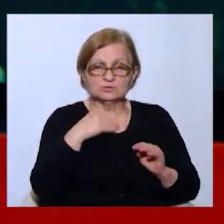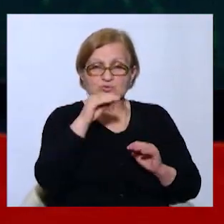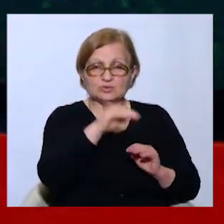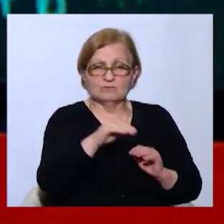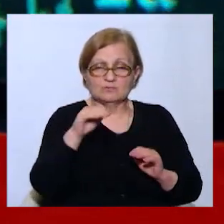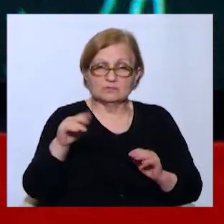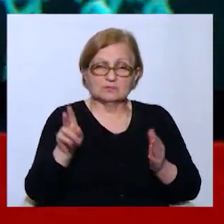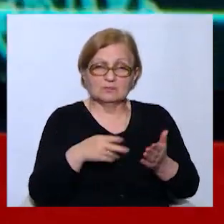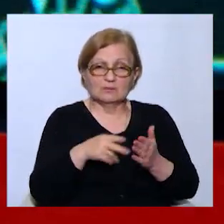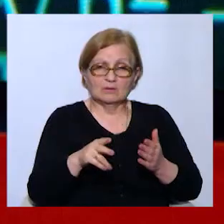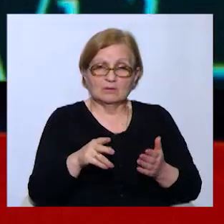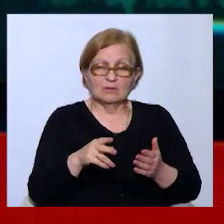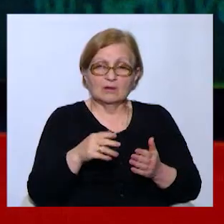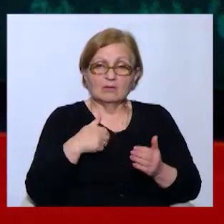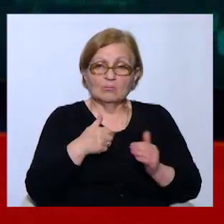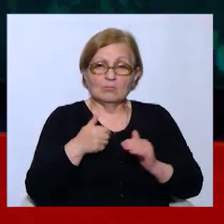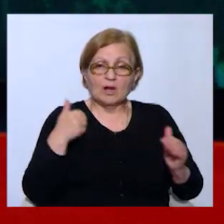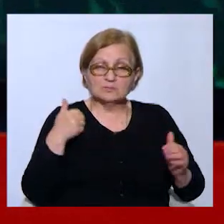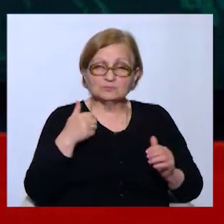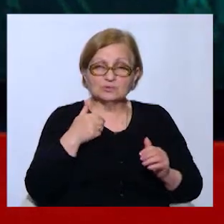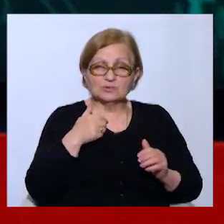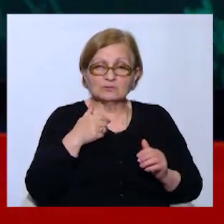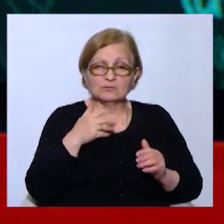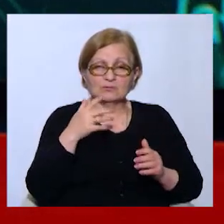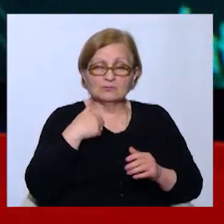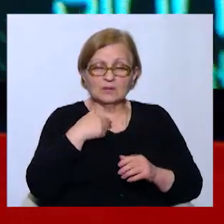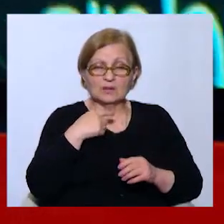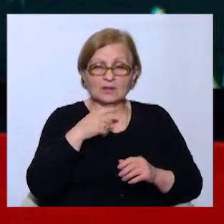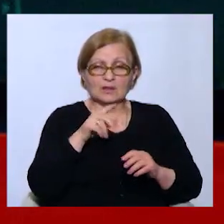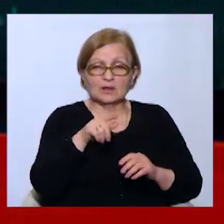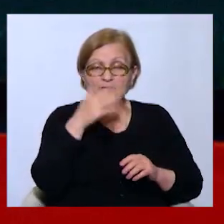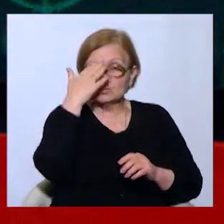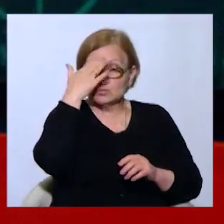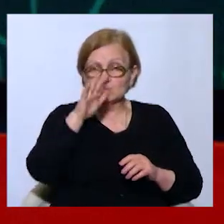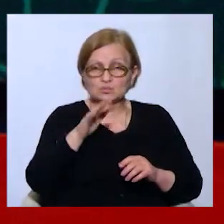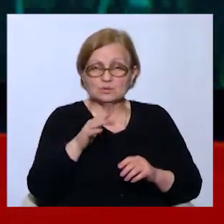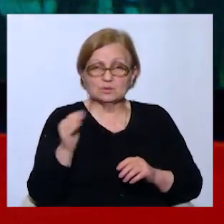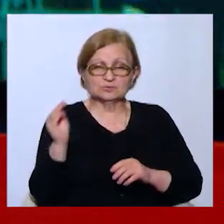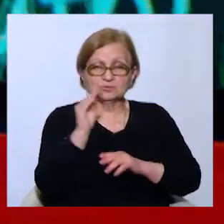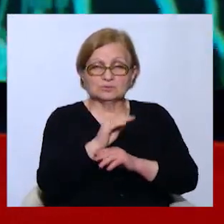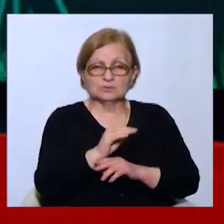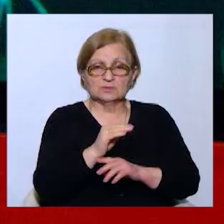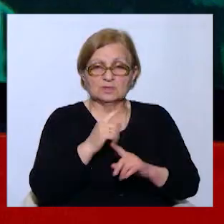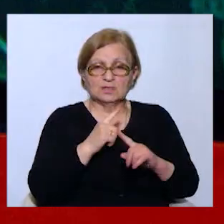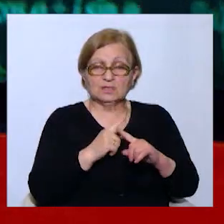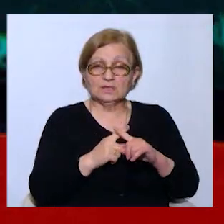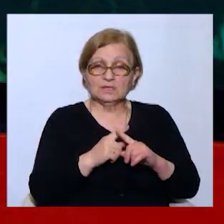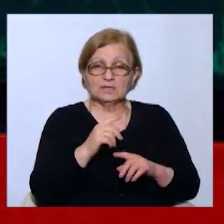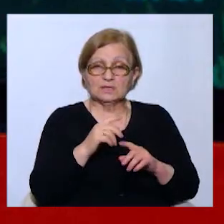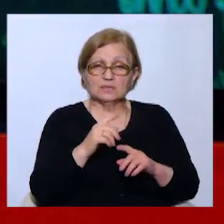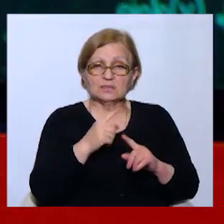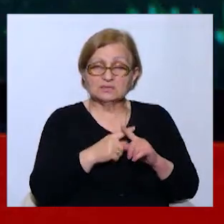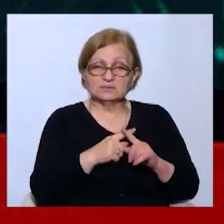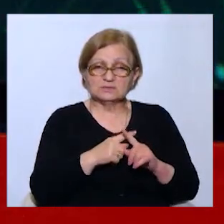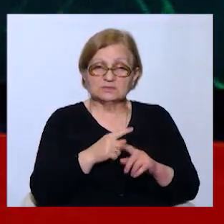და გამოვიანგარიშებ. მანამდე იმისათვის რომ აღვნიშნოთ, აი ეს უცნობი შემოგვაქვს x-ი. ვიცით რომ ყოველთვის შემოგვაქვს